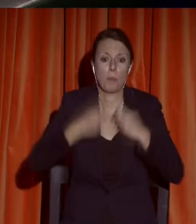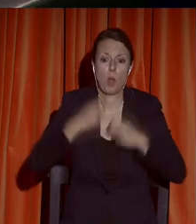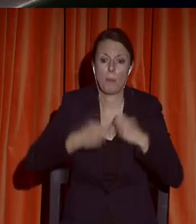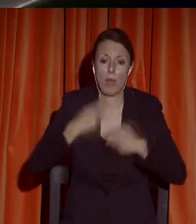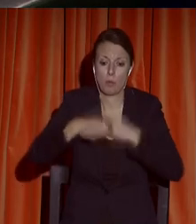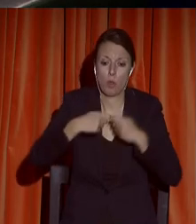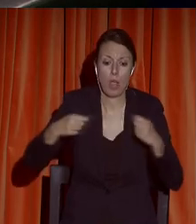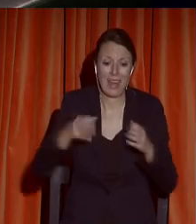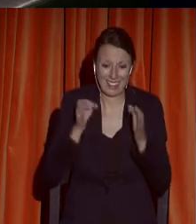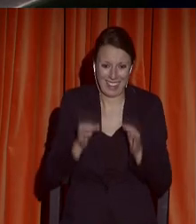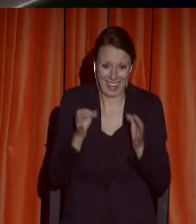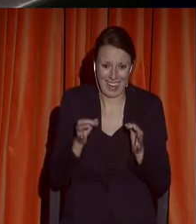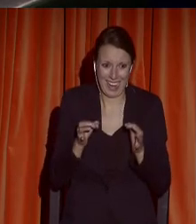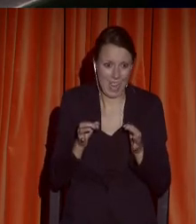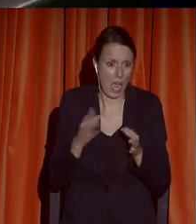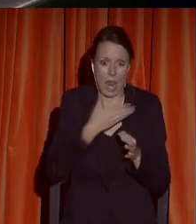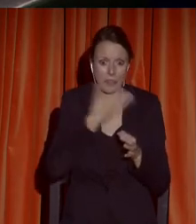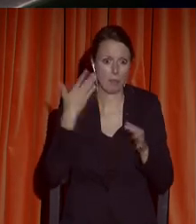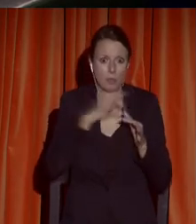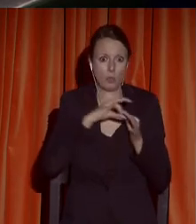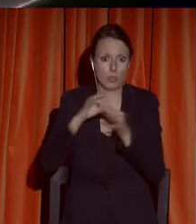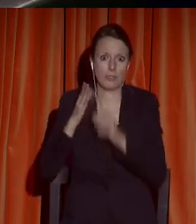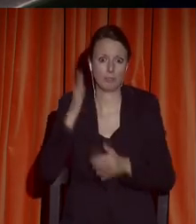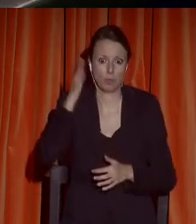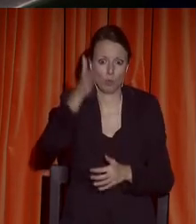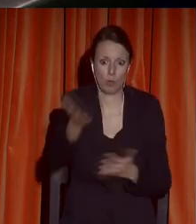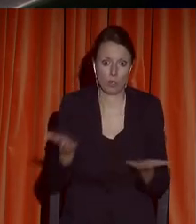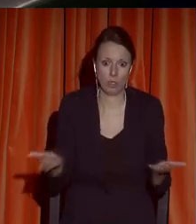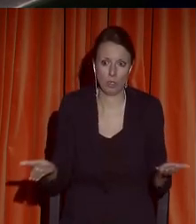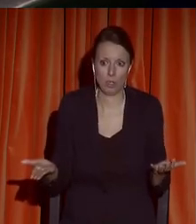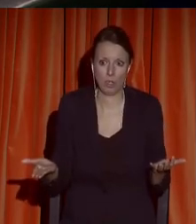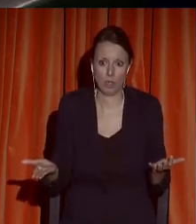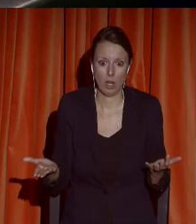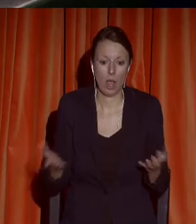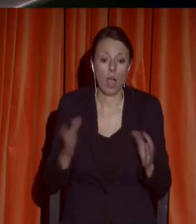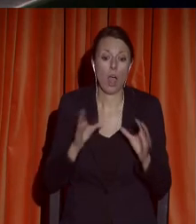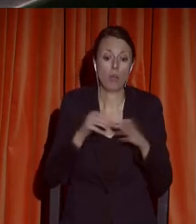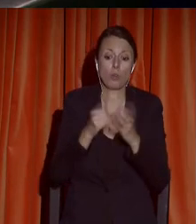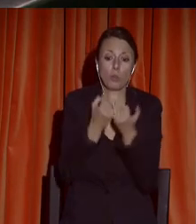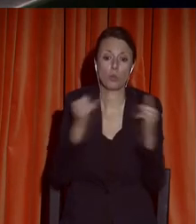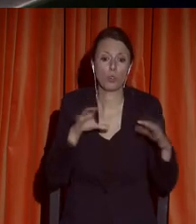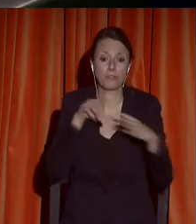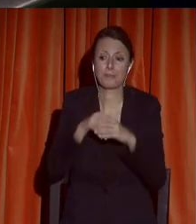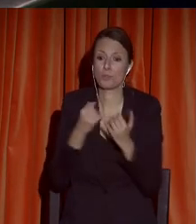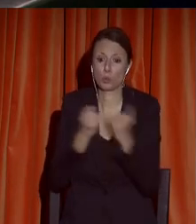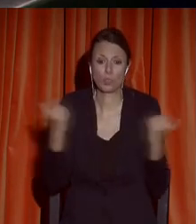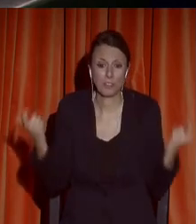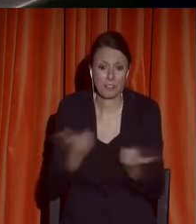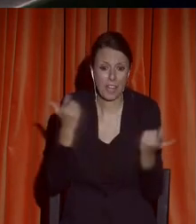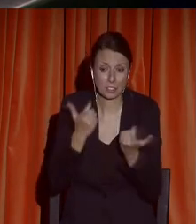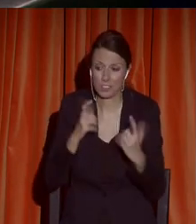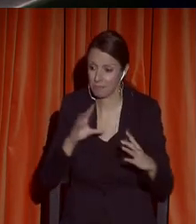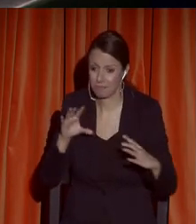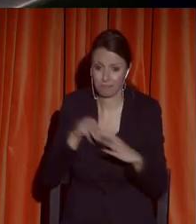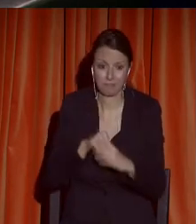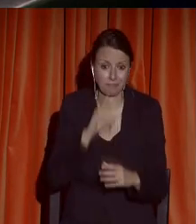aktualnych, nie widzimy wizji. Jednostka wtłoczona w pewien nurt wydarzeń ma pewien kłopot